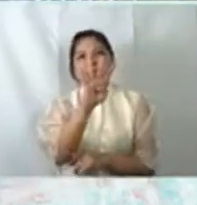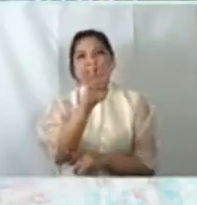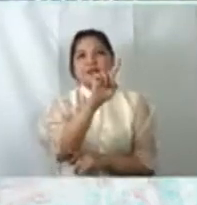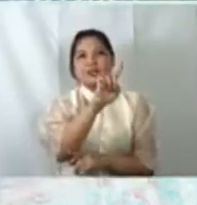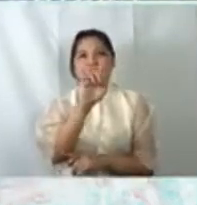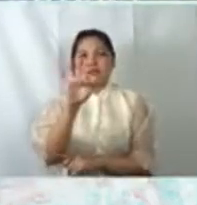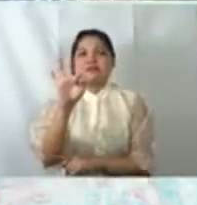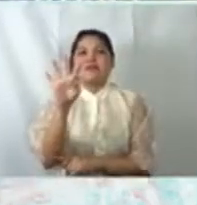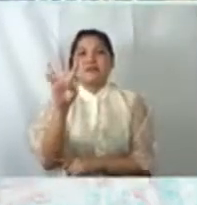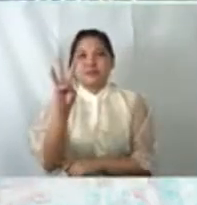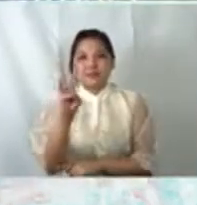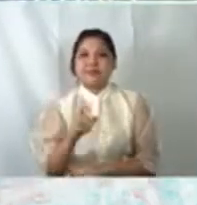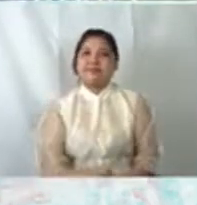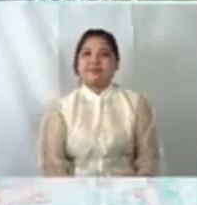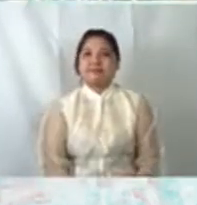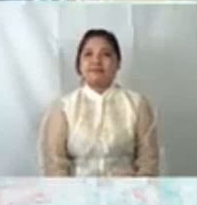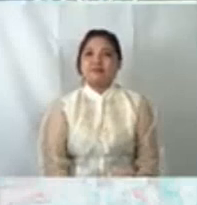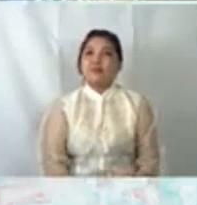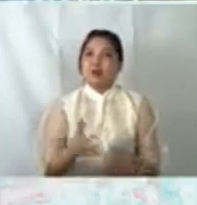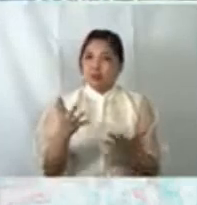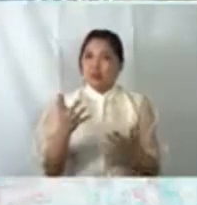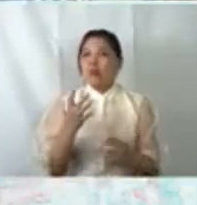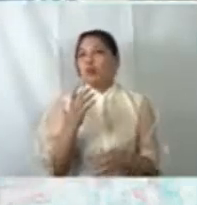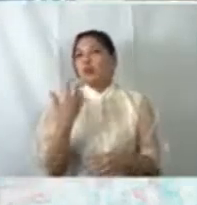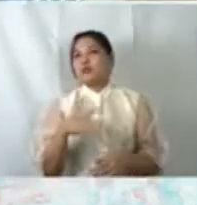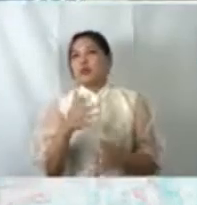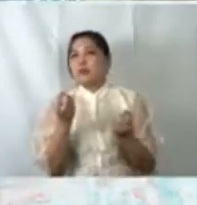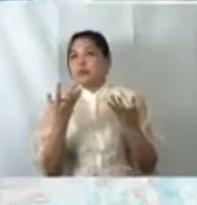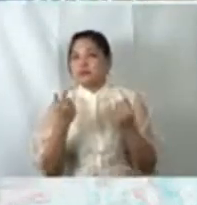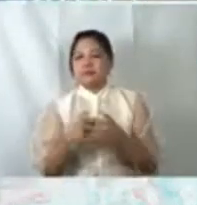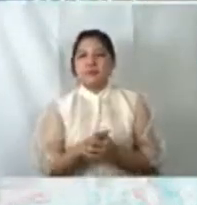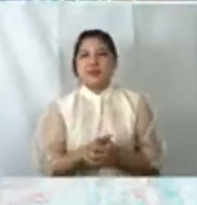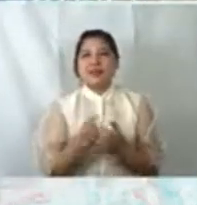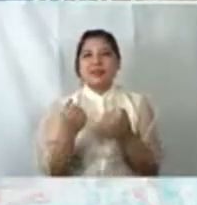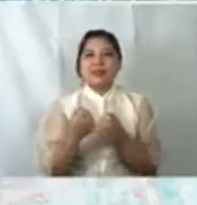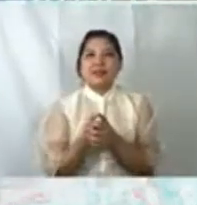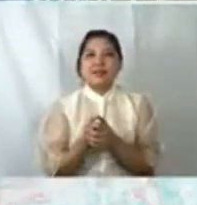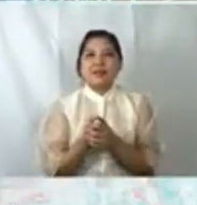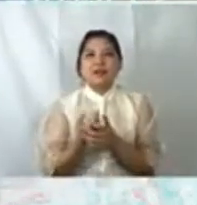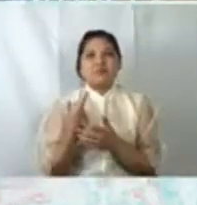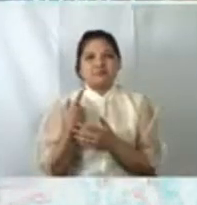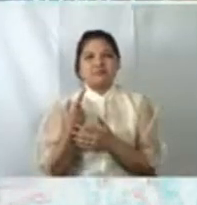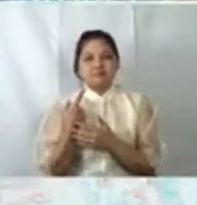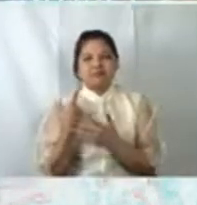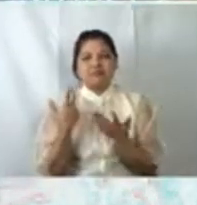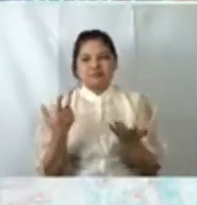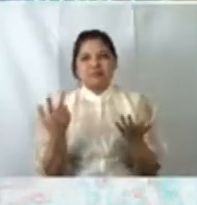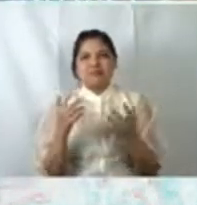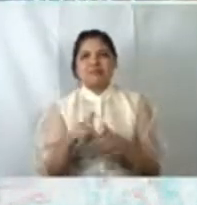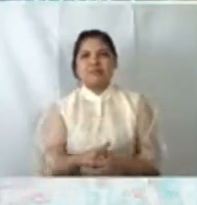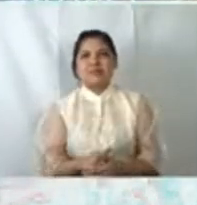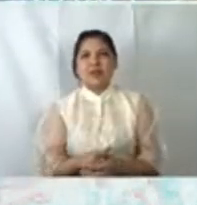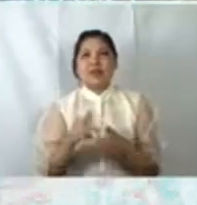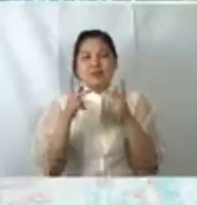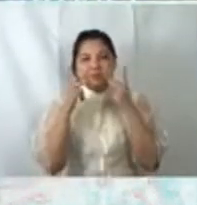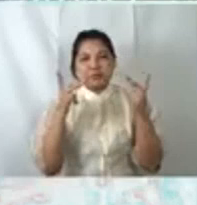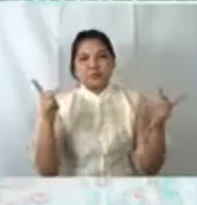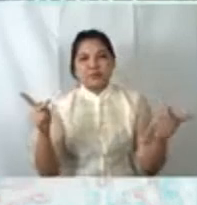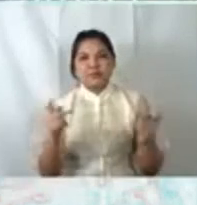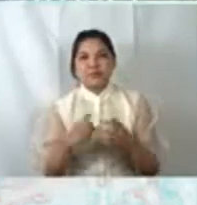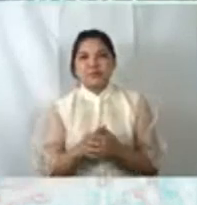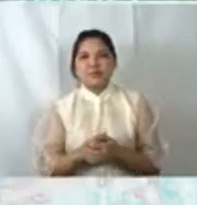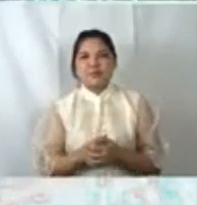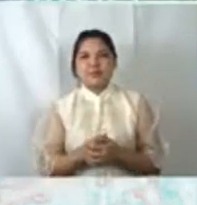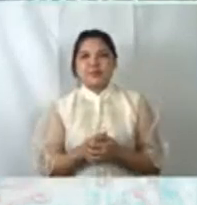July 4, 1946. Diba? So may mga ganyan na mga may mga ganyang proklamasyon,